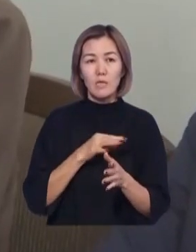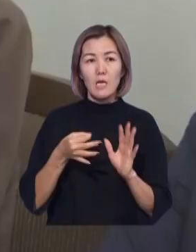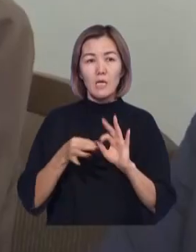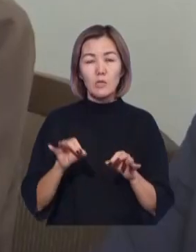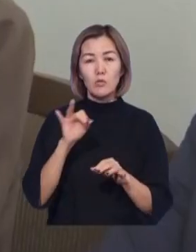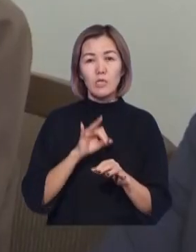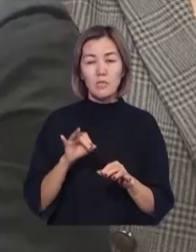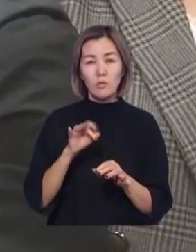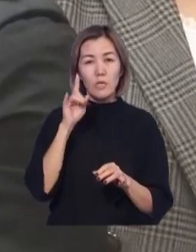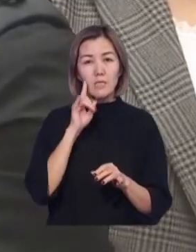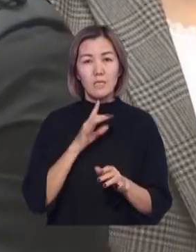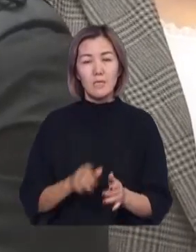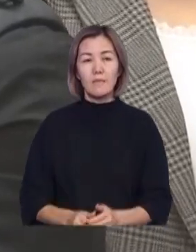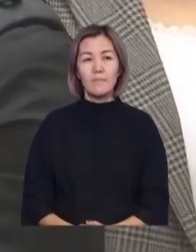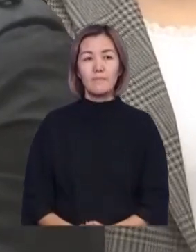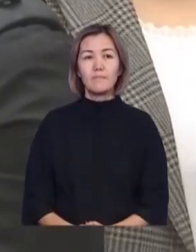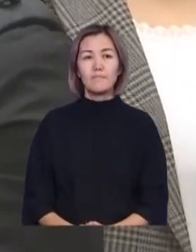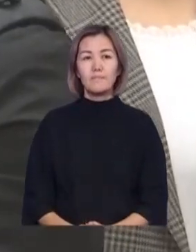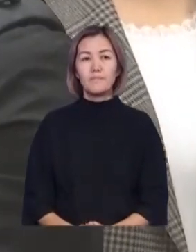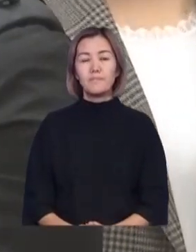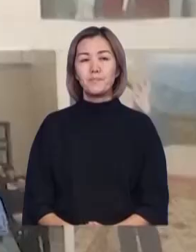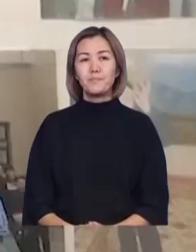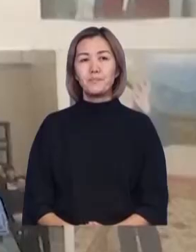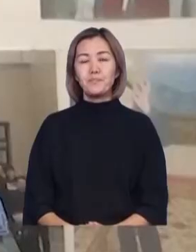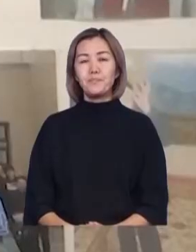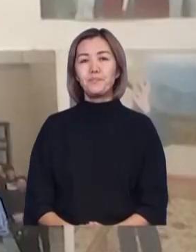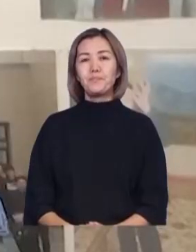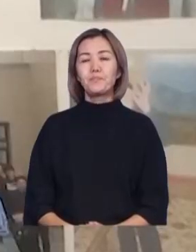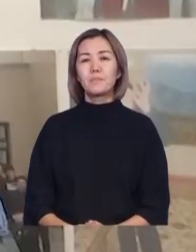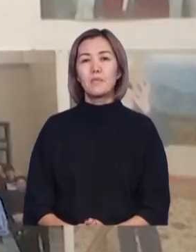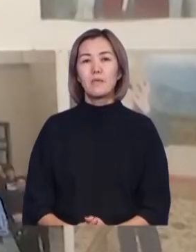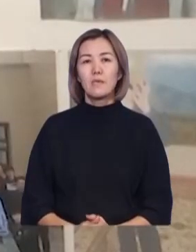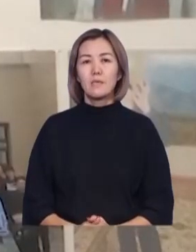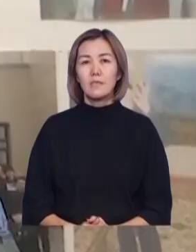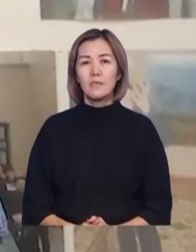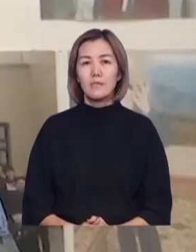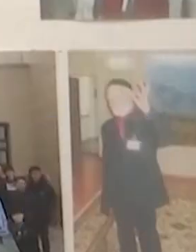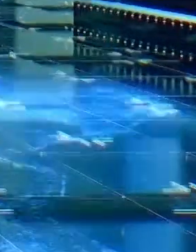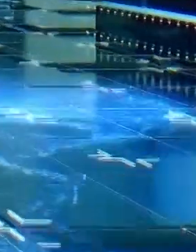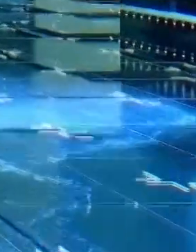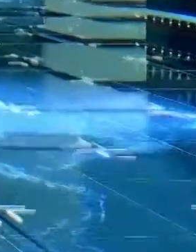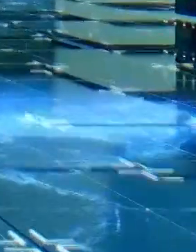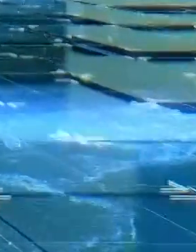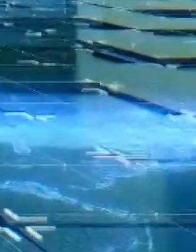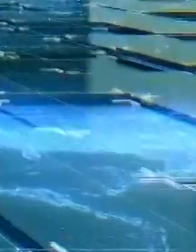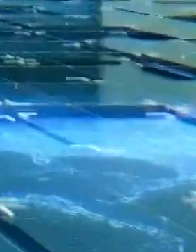истории Казахстана Эмиль Курбанов курманжан Касым занов телерадиокомпания житсу ко